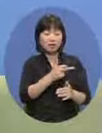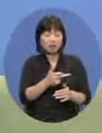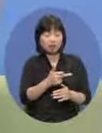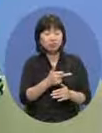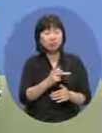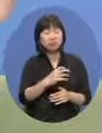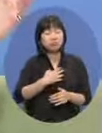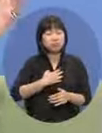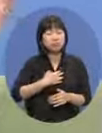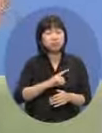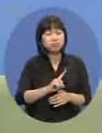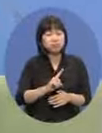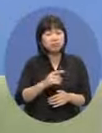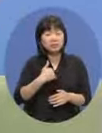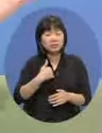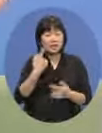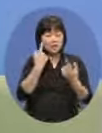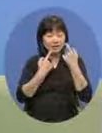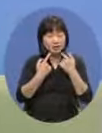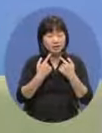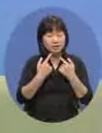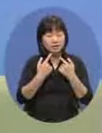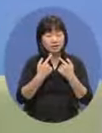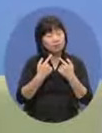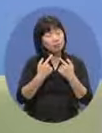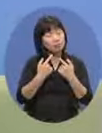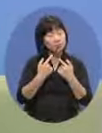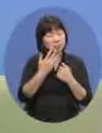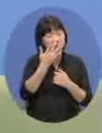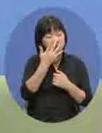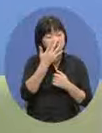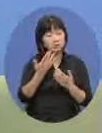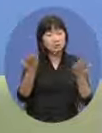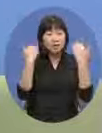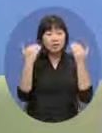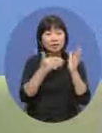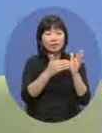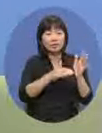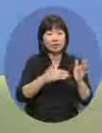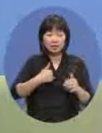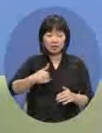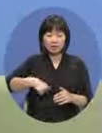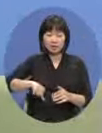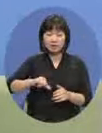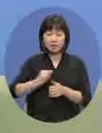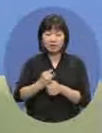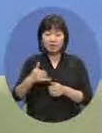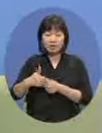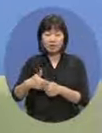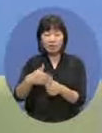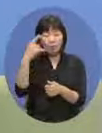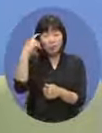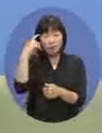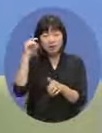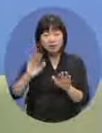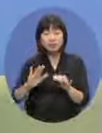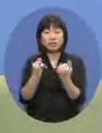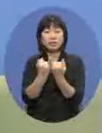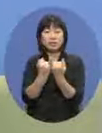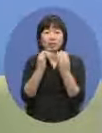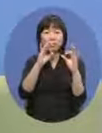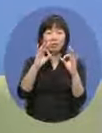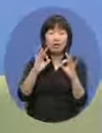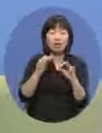걱정이 뭐 내가 이 상처를 알았는지 뭐 그것도 잘 모르겠는데 아이고 야 이거 아들 장가 보내겠나 요즘